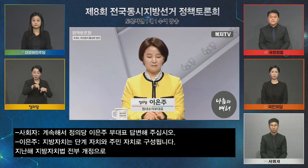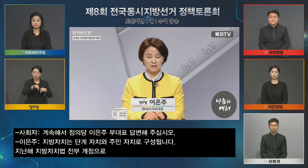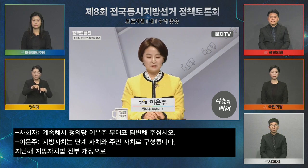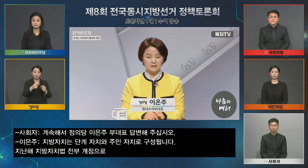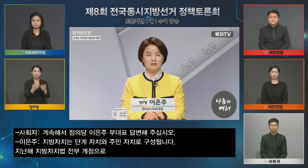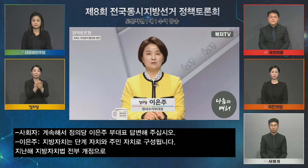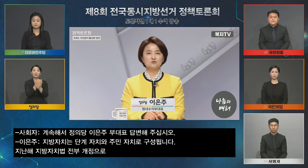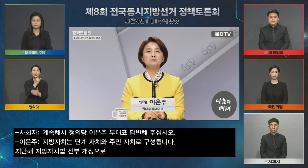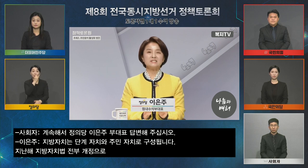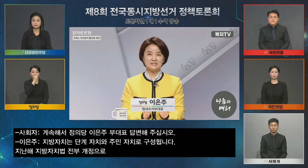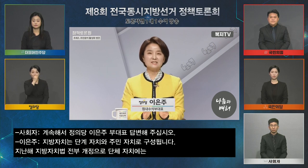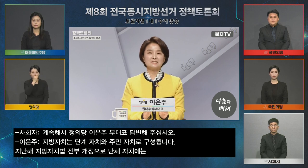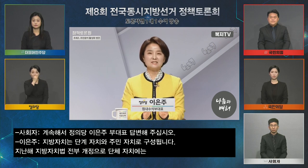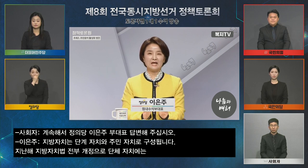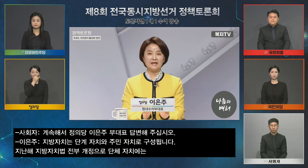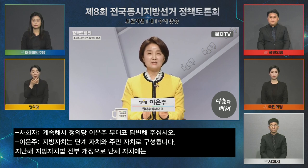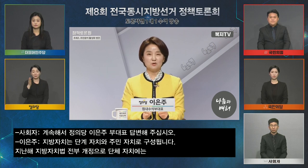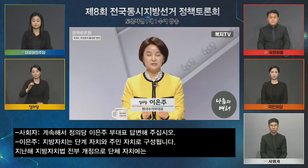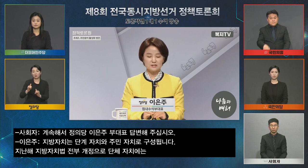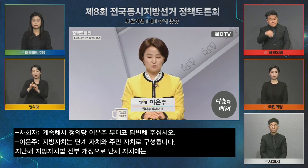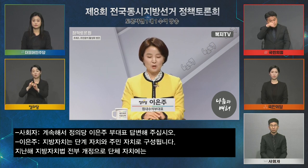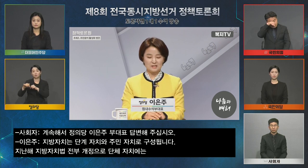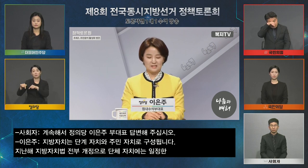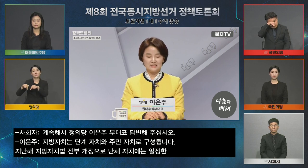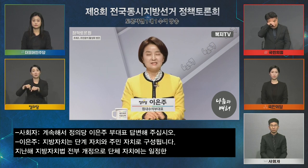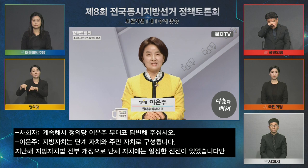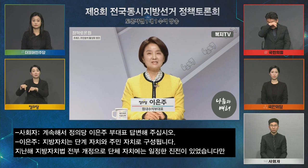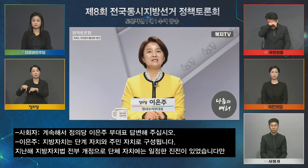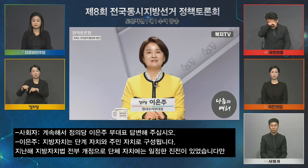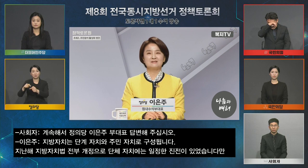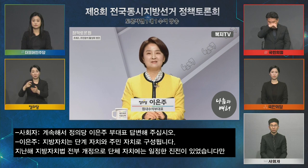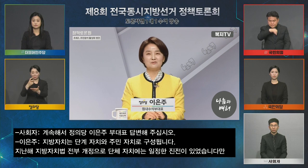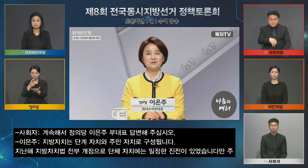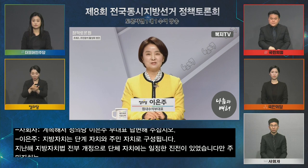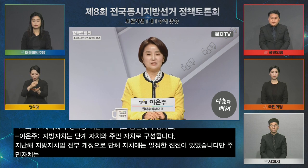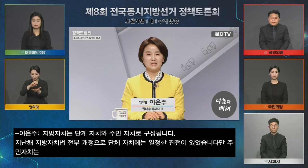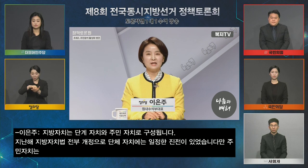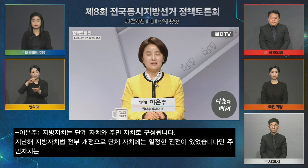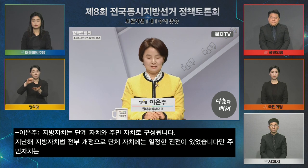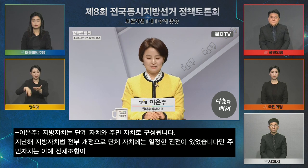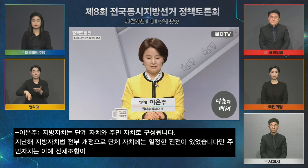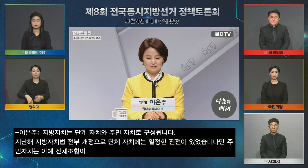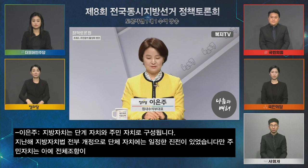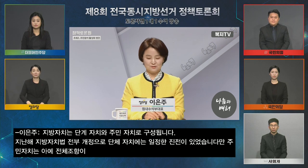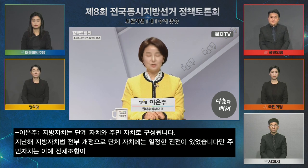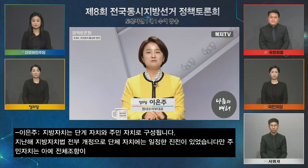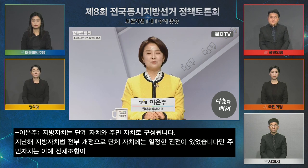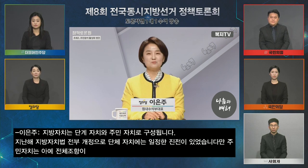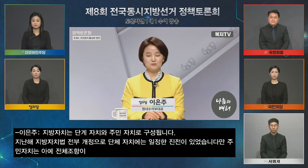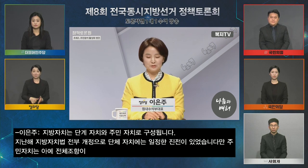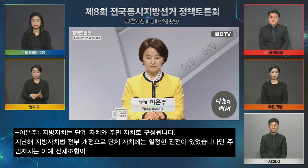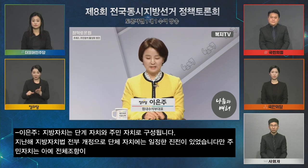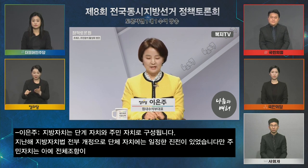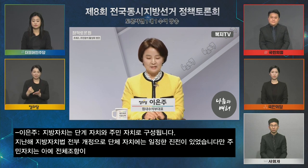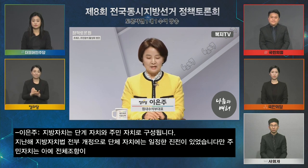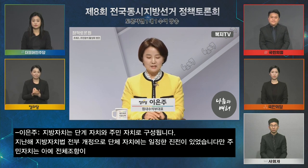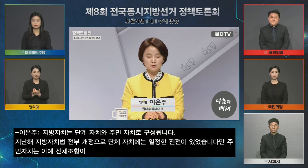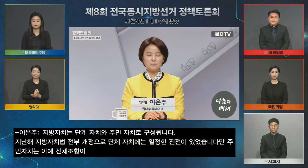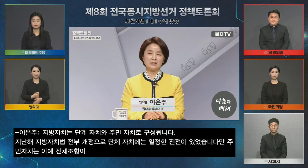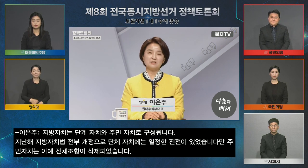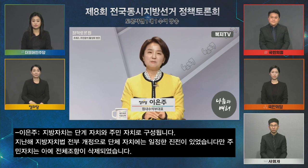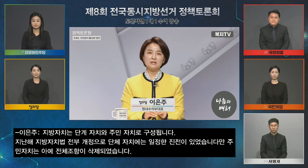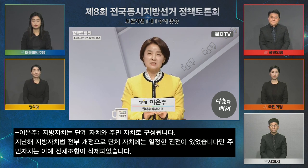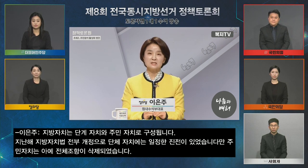있었습니다만 주민자치는 아예 전체 조항이 삭대되었습니다. 유감스러운 부분입니다.